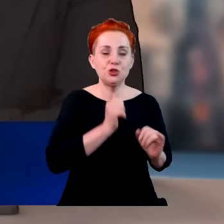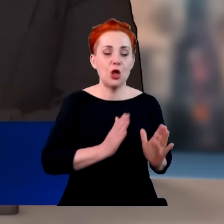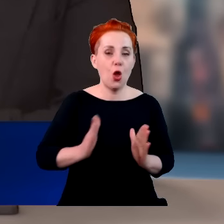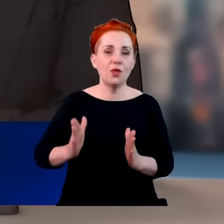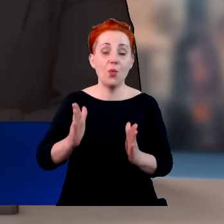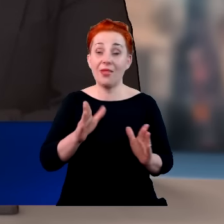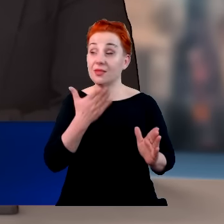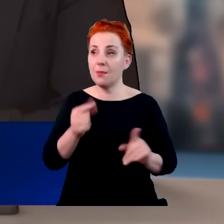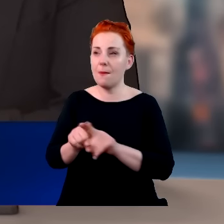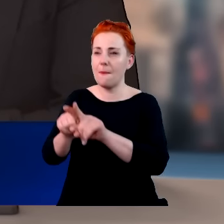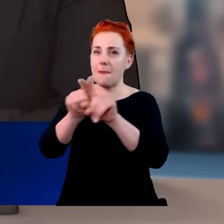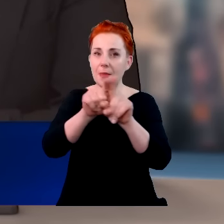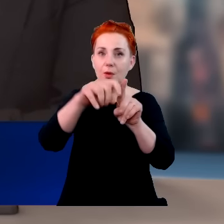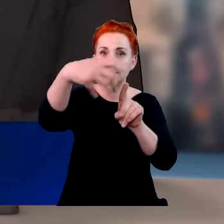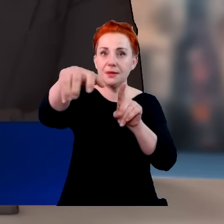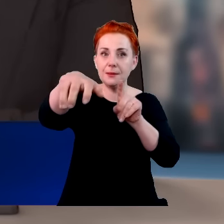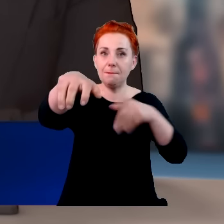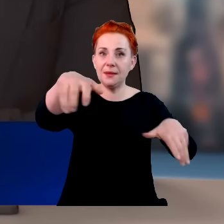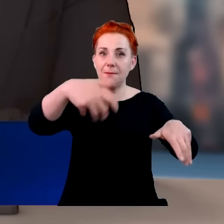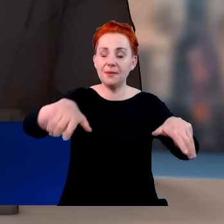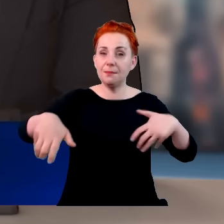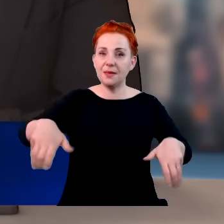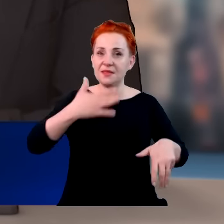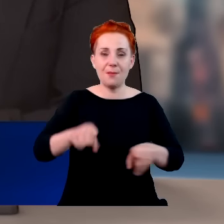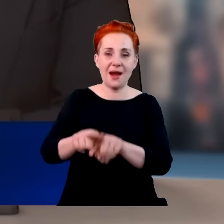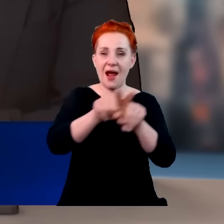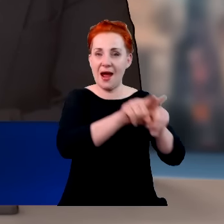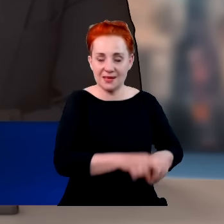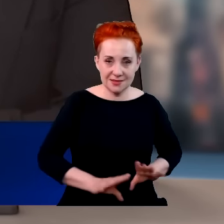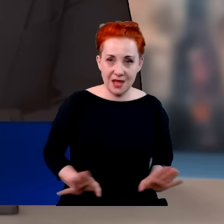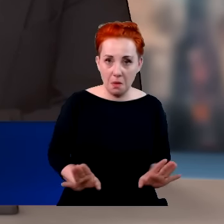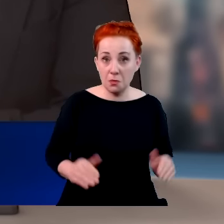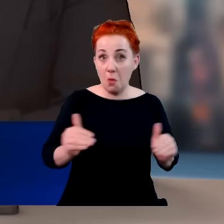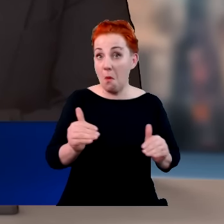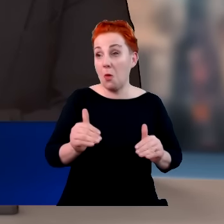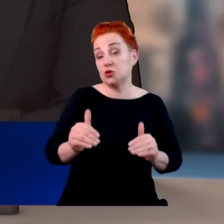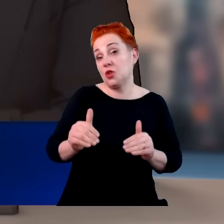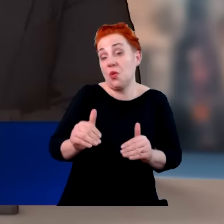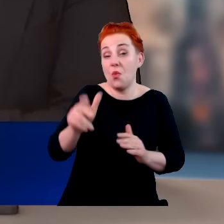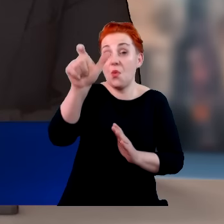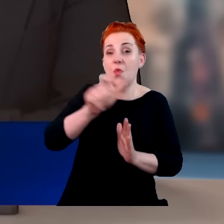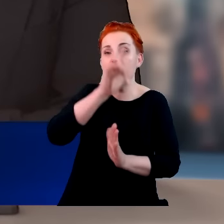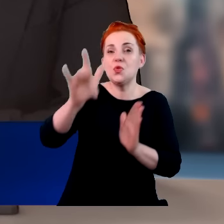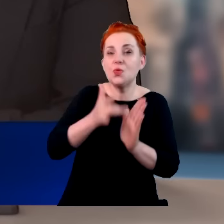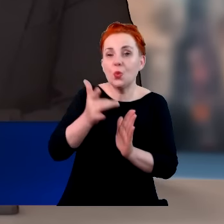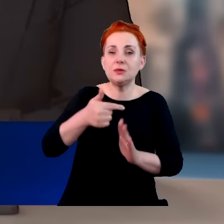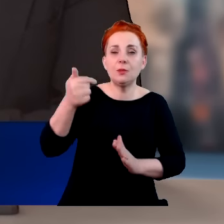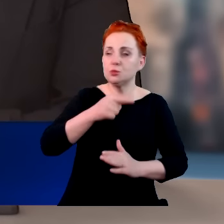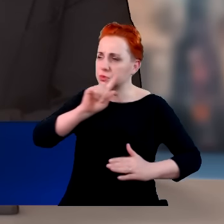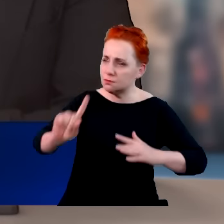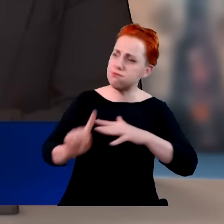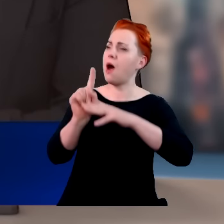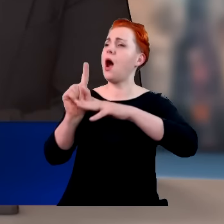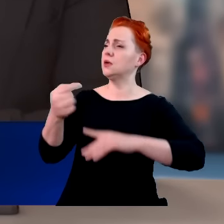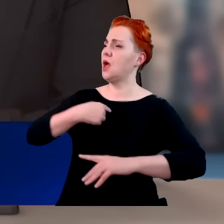zachodzie również, tak. I to Tusk nie będzie być może musiał być wcale tam tym rejtanem, który odważnie. No ale wie pan, ale